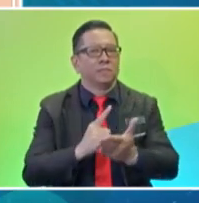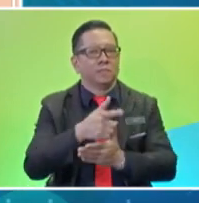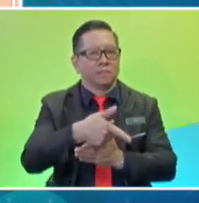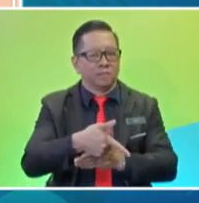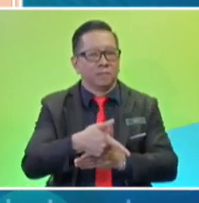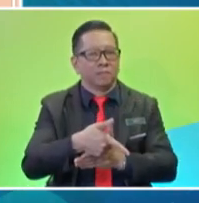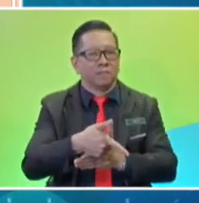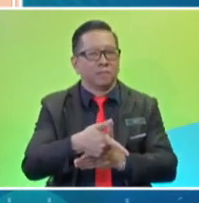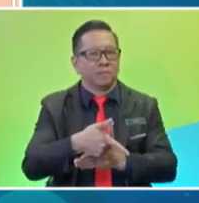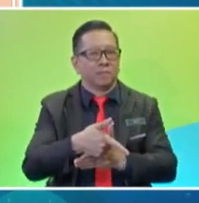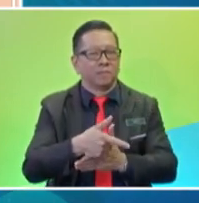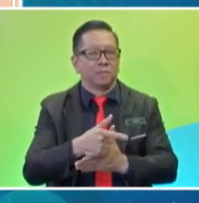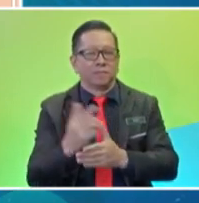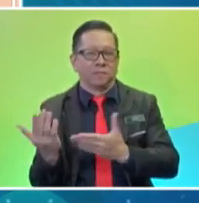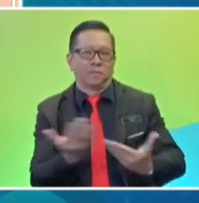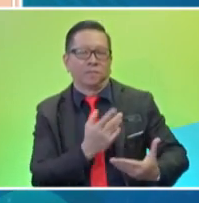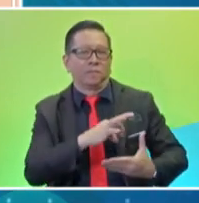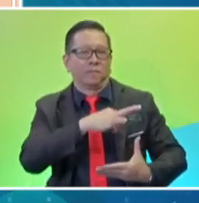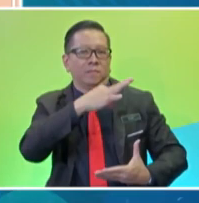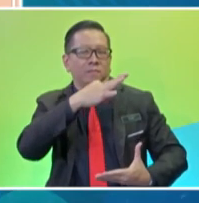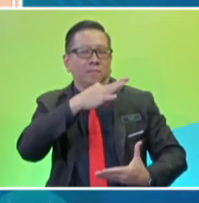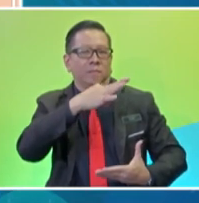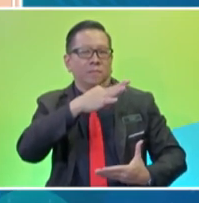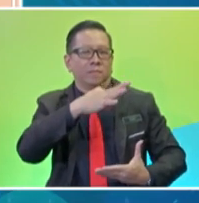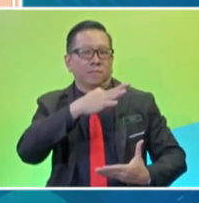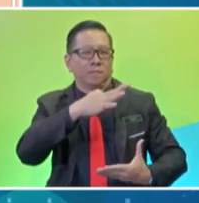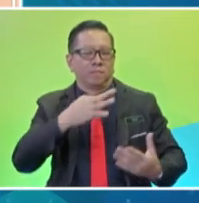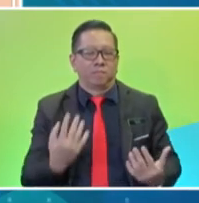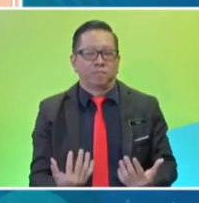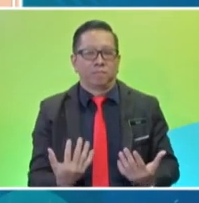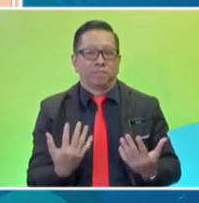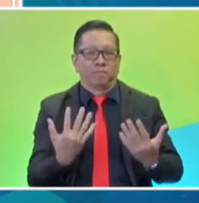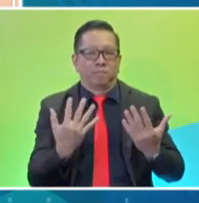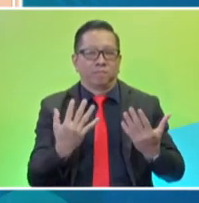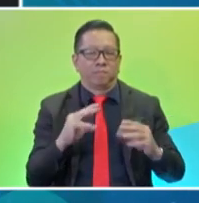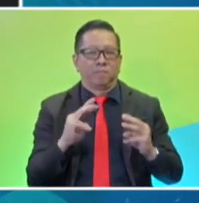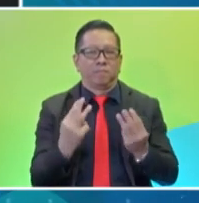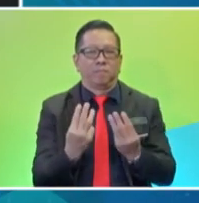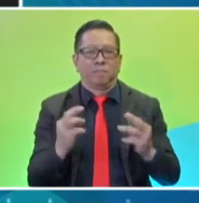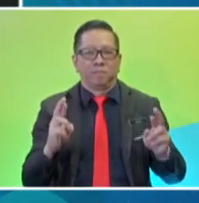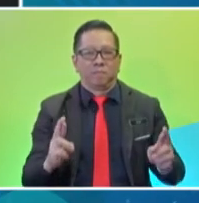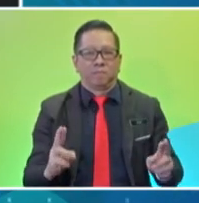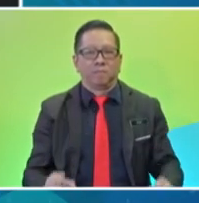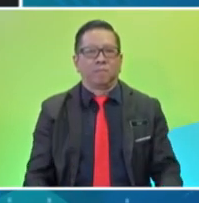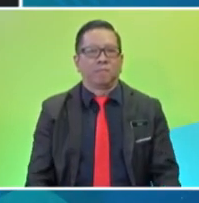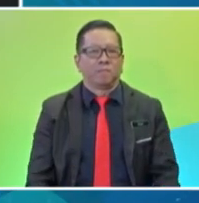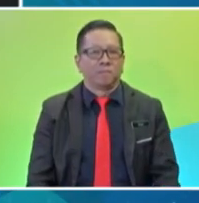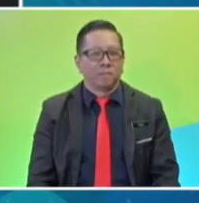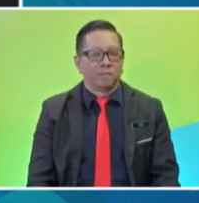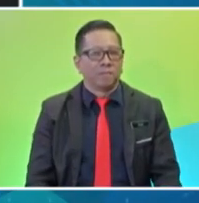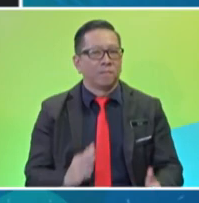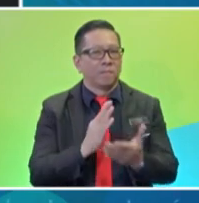membawa semangat jiwa Merdeka Semarak Jaya kami warganya Iya seterusnya